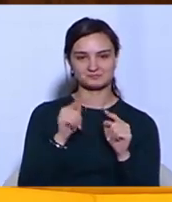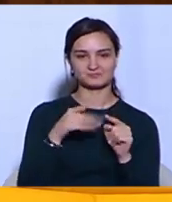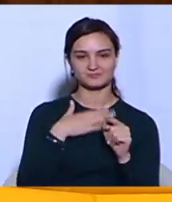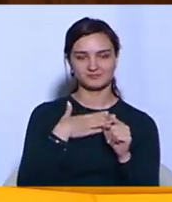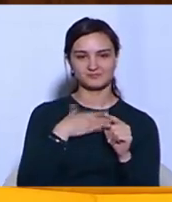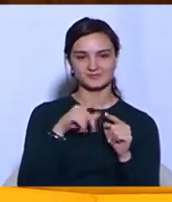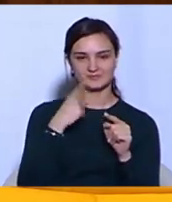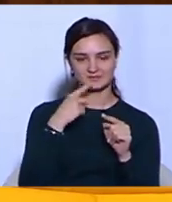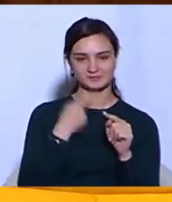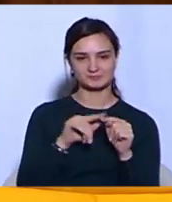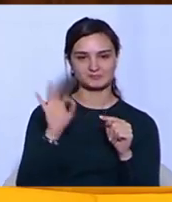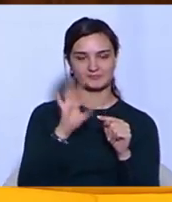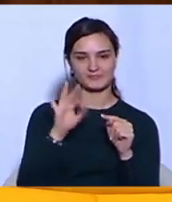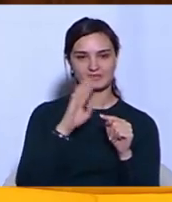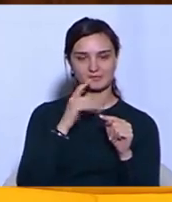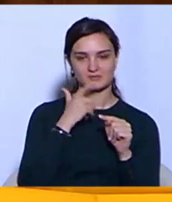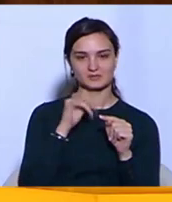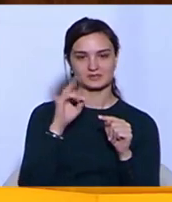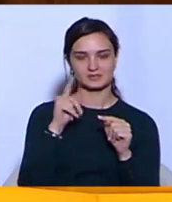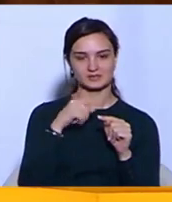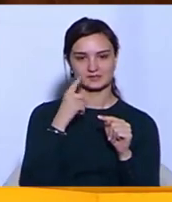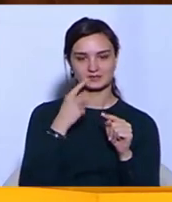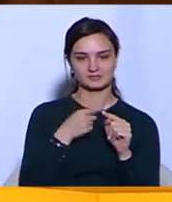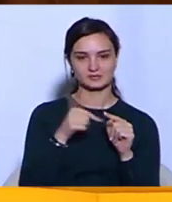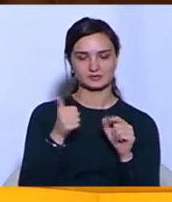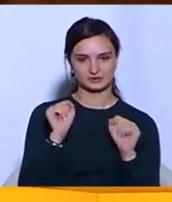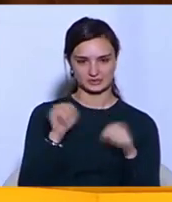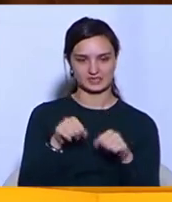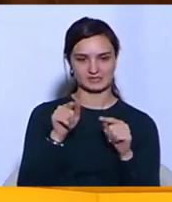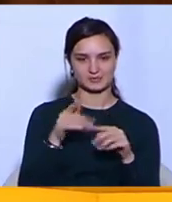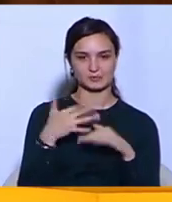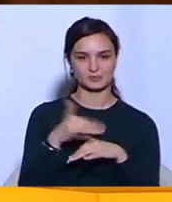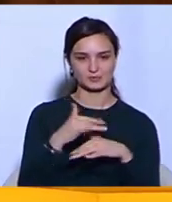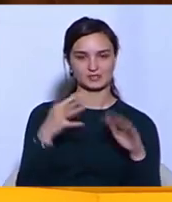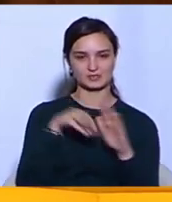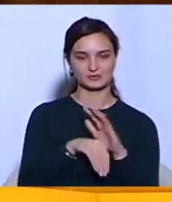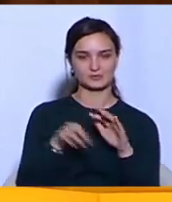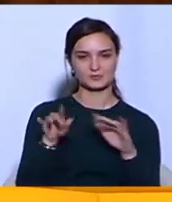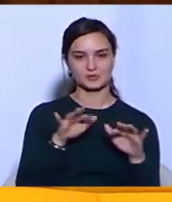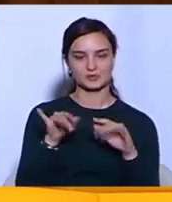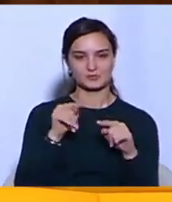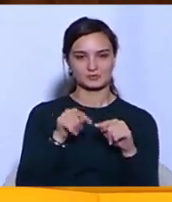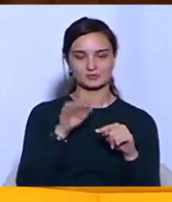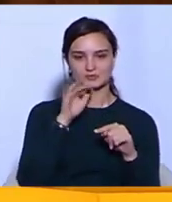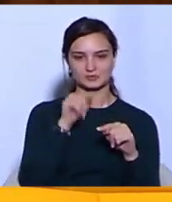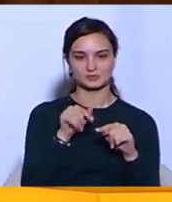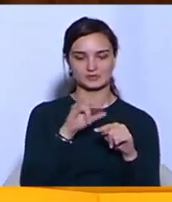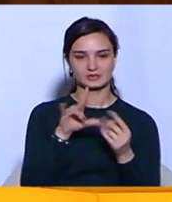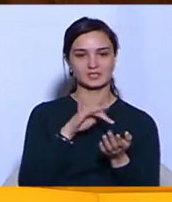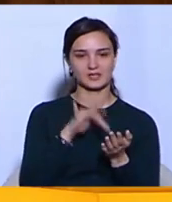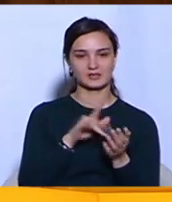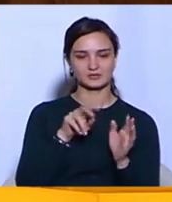ჩვენ თქვით უკვე ამის შესახებ, ქალბატონმა ნანამ ბზანა, როგორ შეიძლება ქუჩაში მოძრაობის ტრაექტორია ან